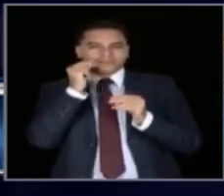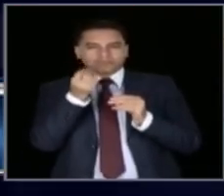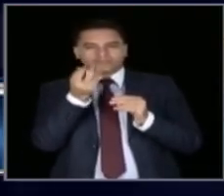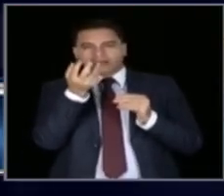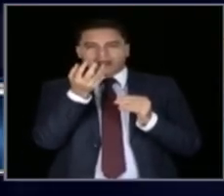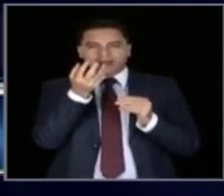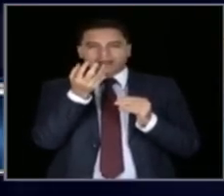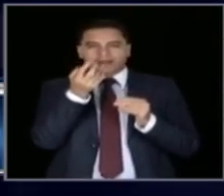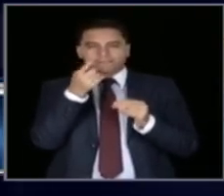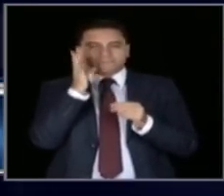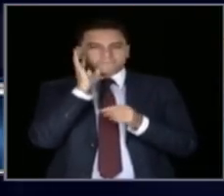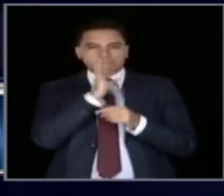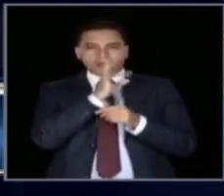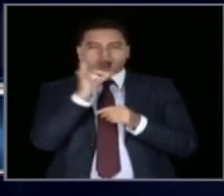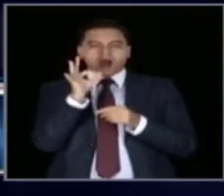مشهورة بصيد الأسماك